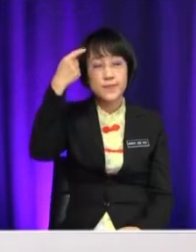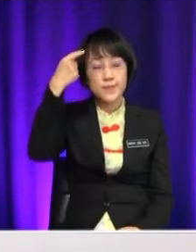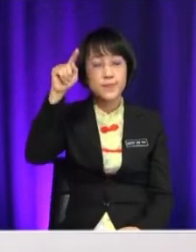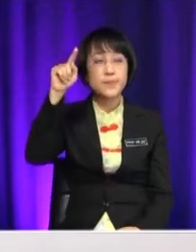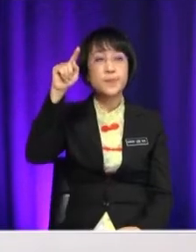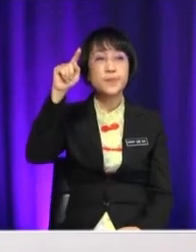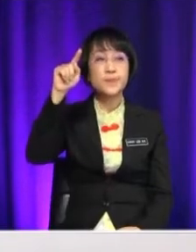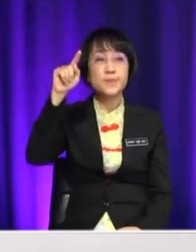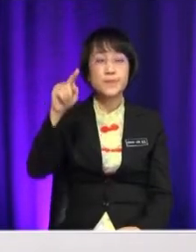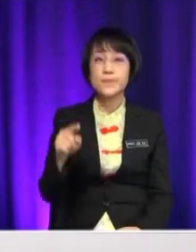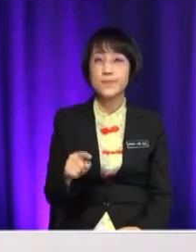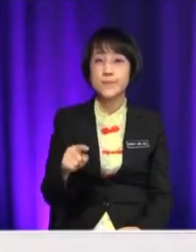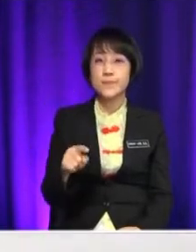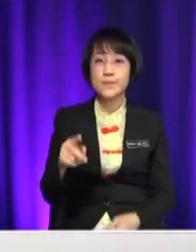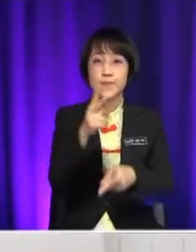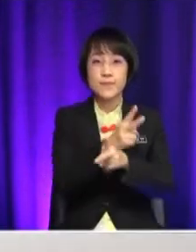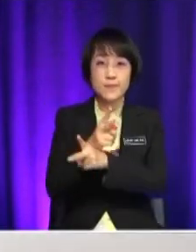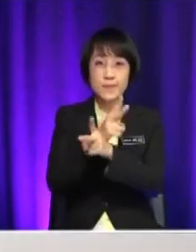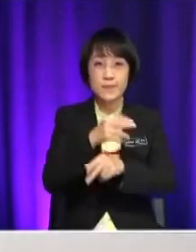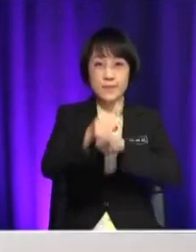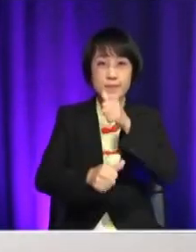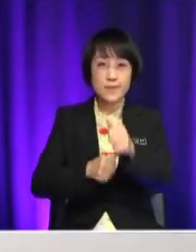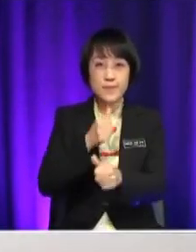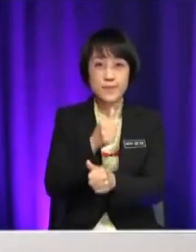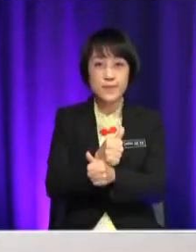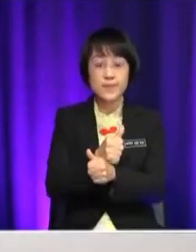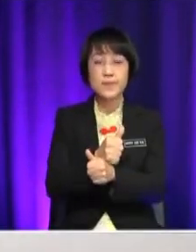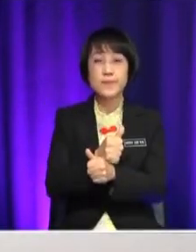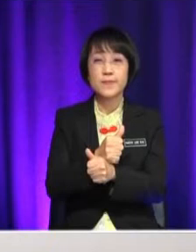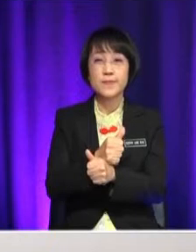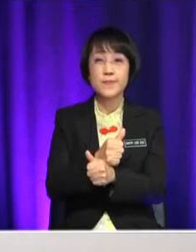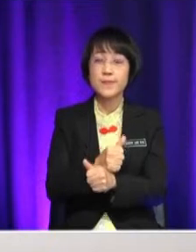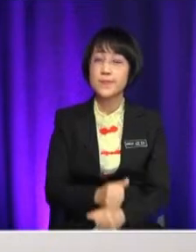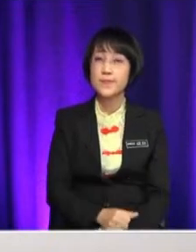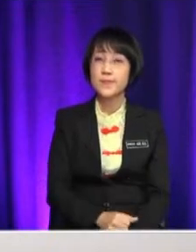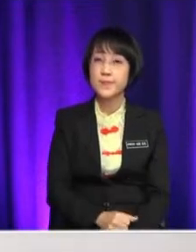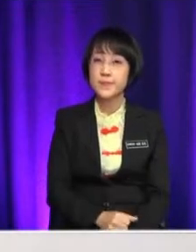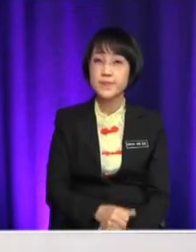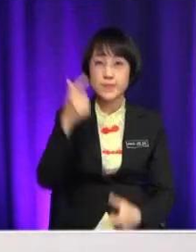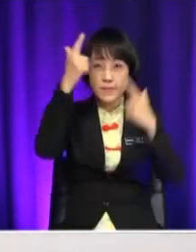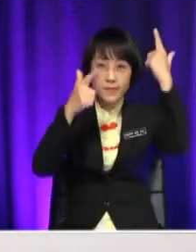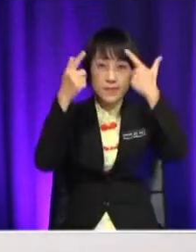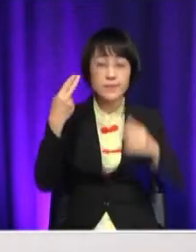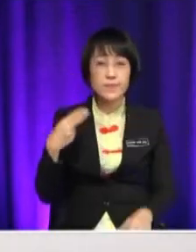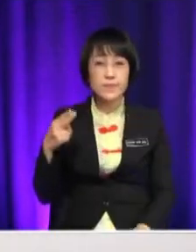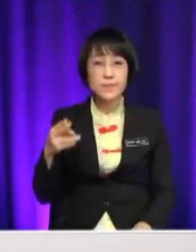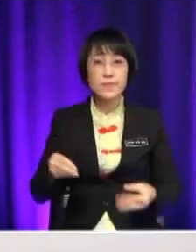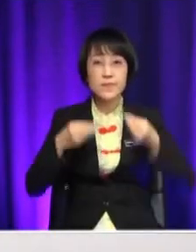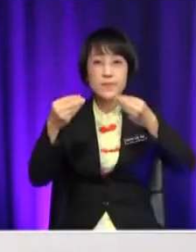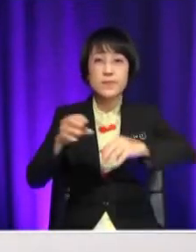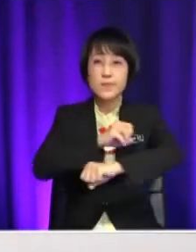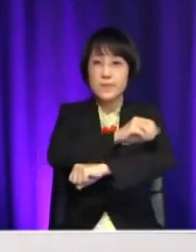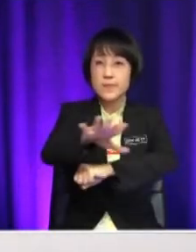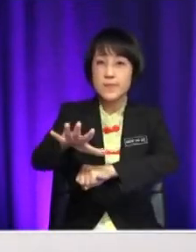di Malaysia. Sesungguhnya, pelancongan hijau bukan sahaja memberikan impak yang besar kepada negara, malah